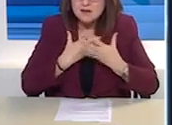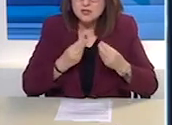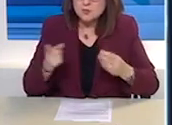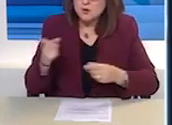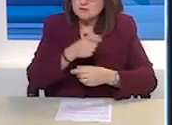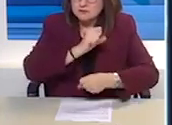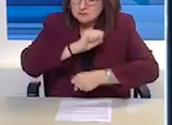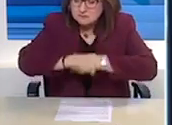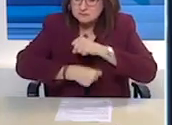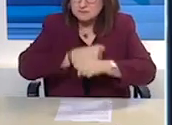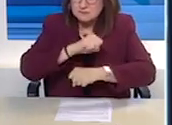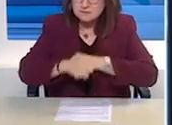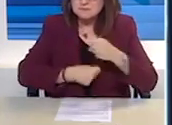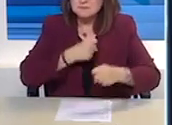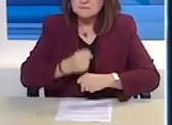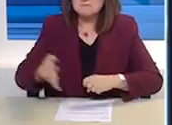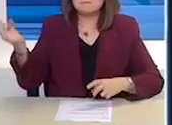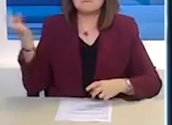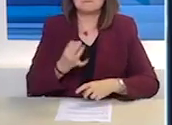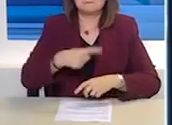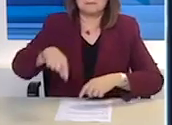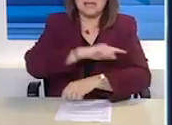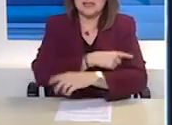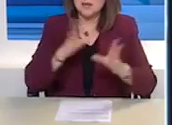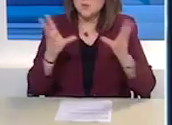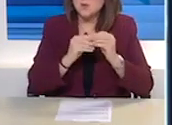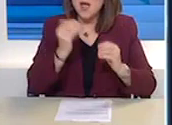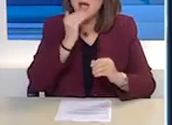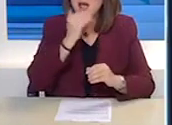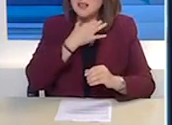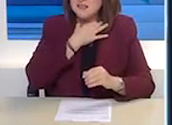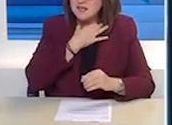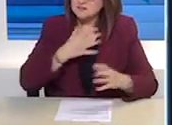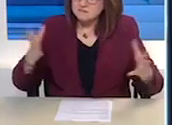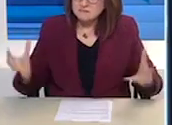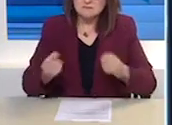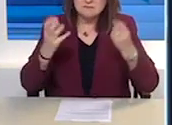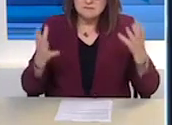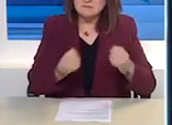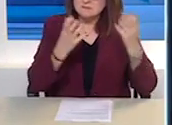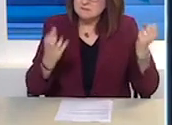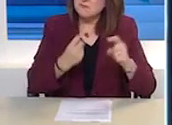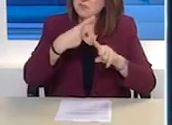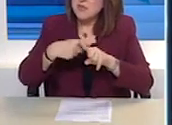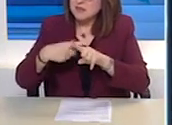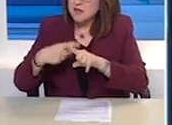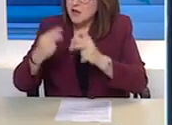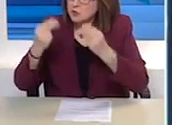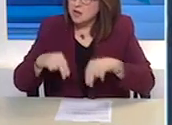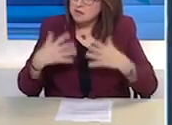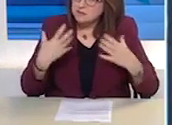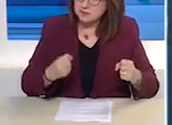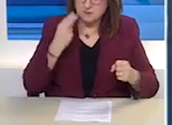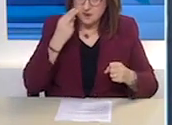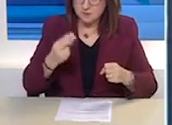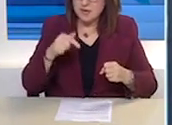και εξακολουθούμε να βλέπουμε καθημερινά θετικά αποτελέσματα στις πιο σοβαρές περιπτώσεις της νόσου. Και όσο η επιδημία παραμένει σε